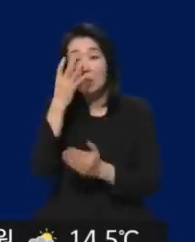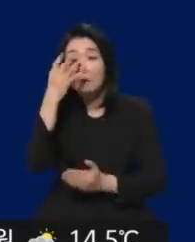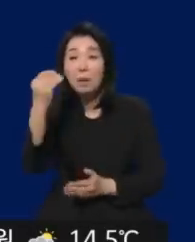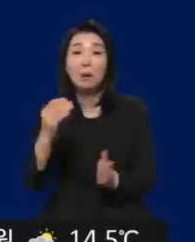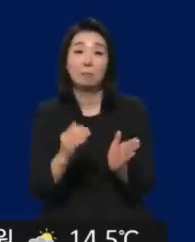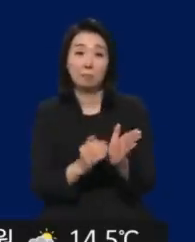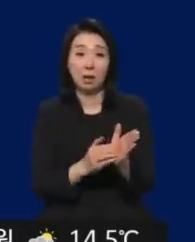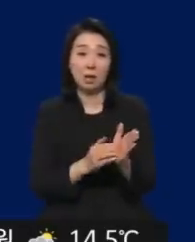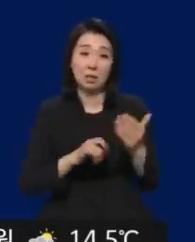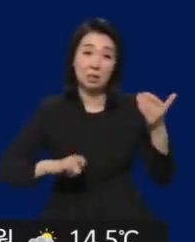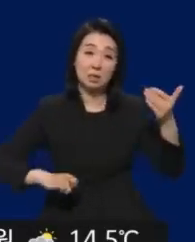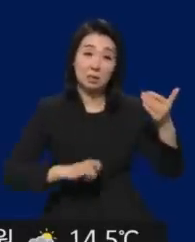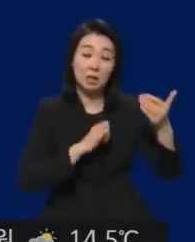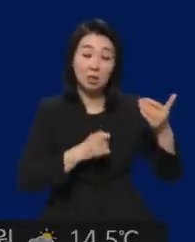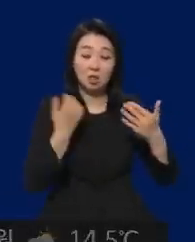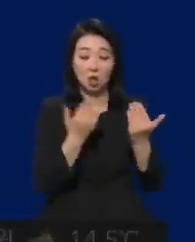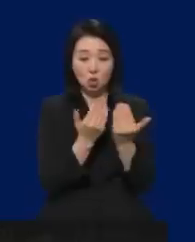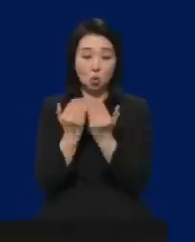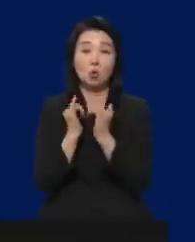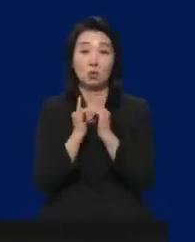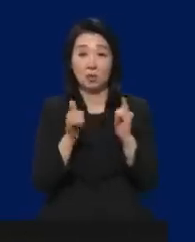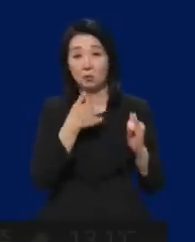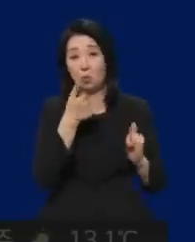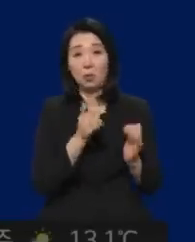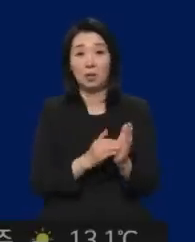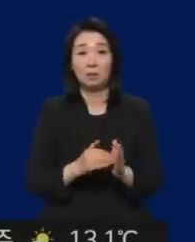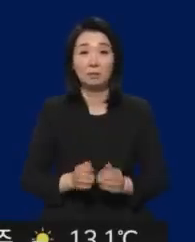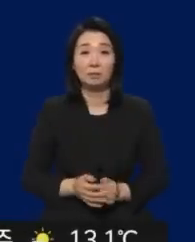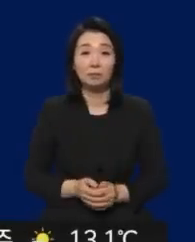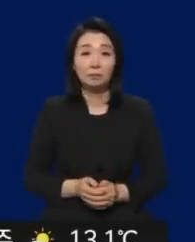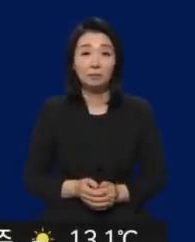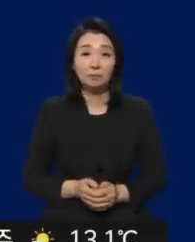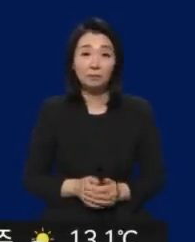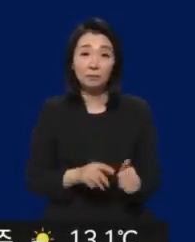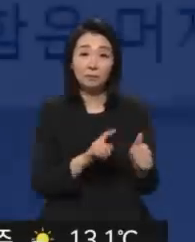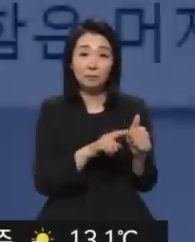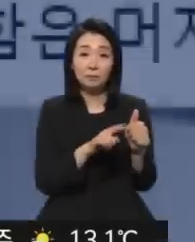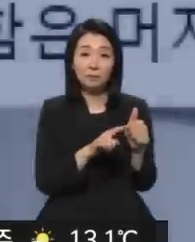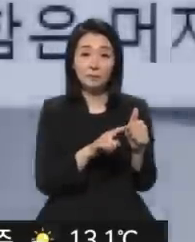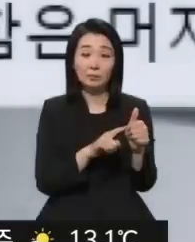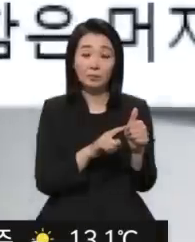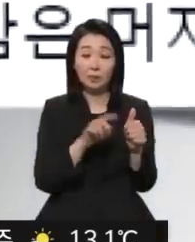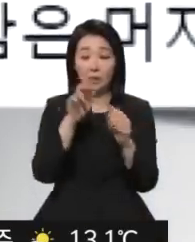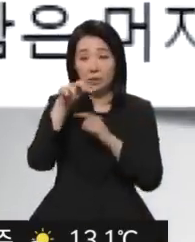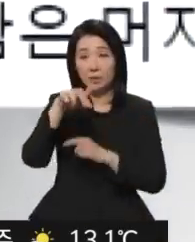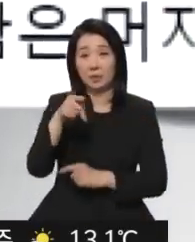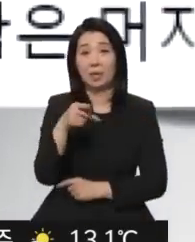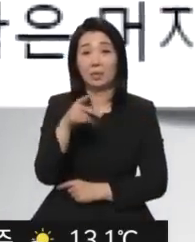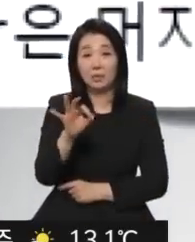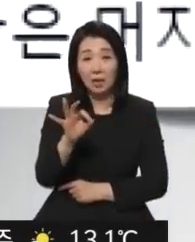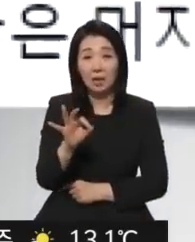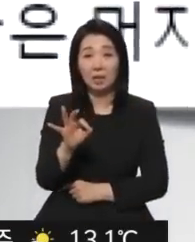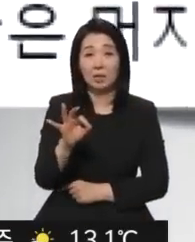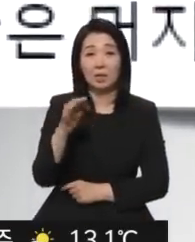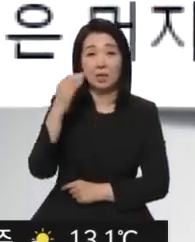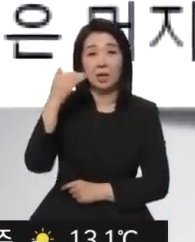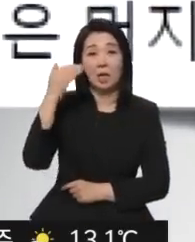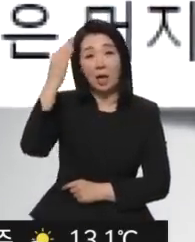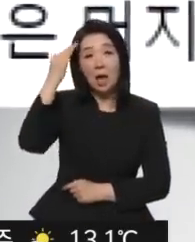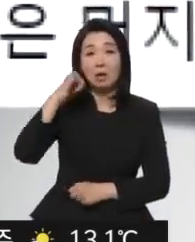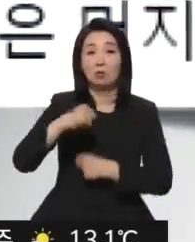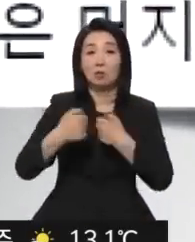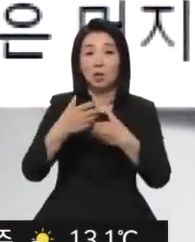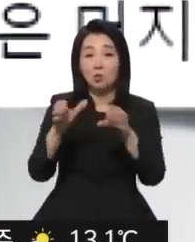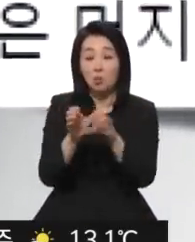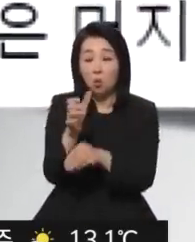목격했다는 첼리스트의 전 동거인이라고 소개를 했고요 또 a씨는 이세창 전 한국자유총연맹 총재에